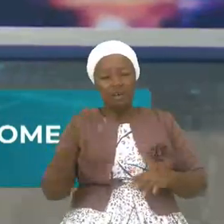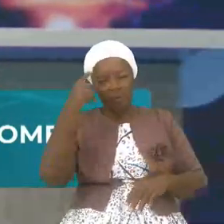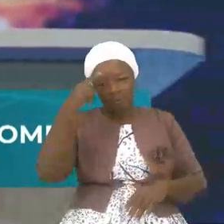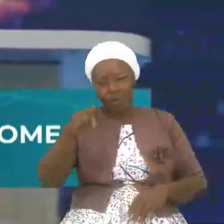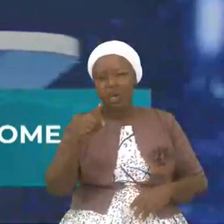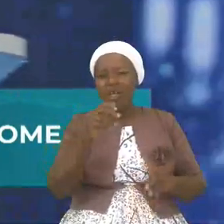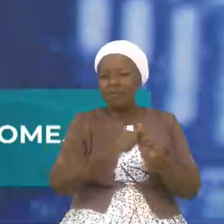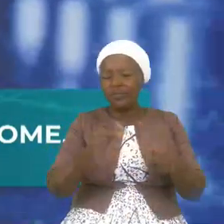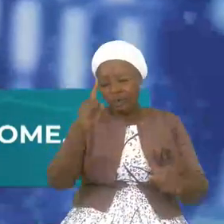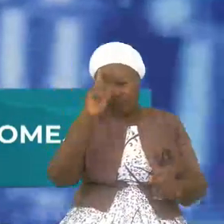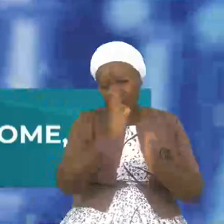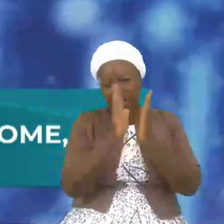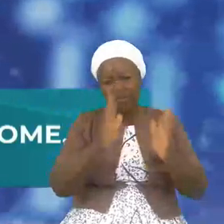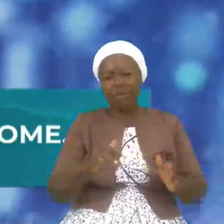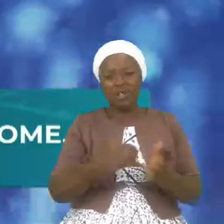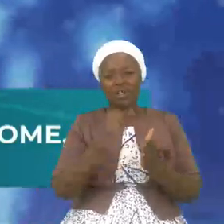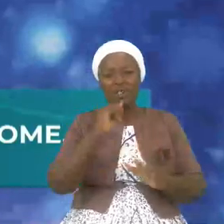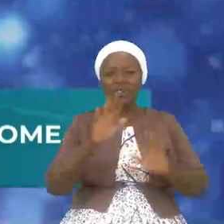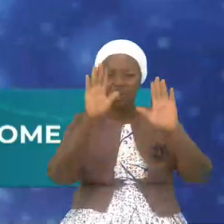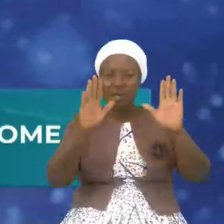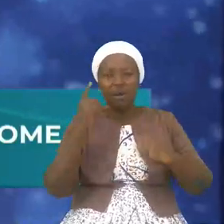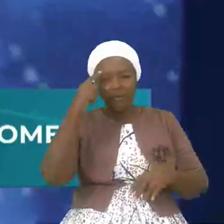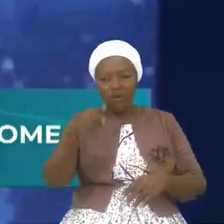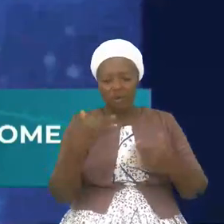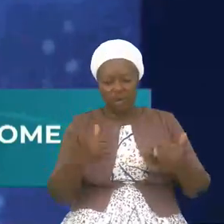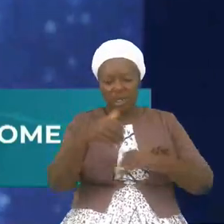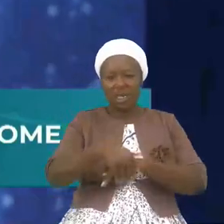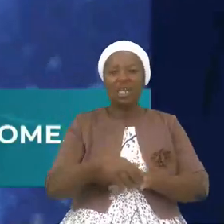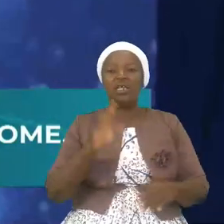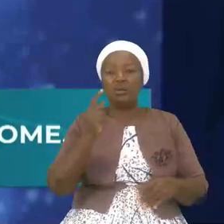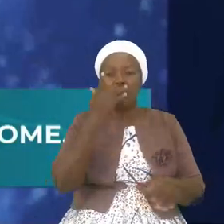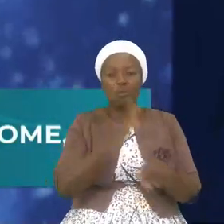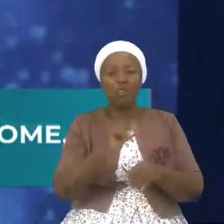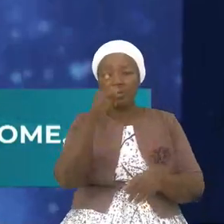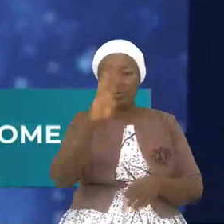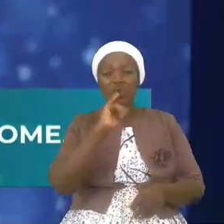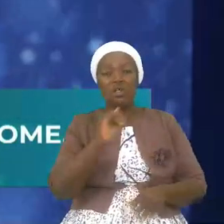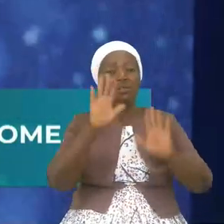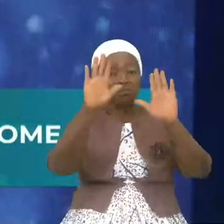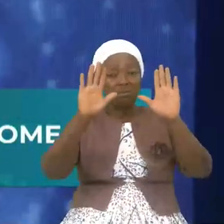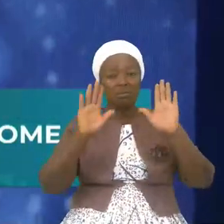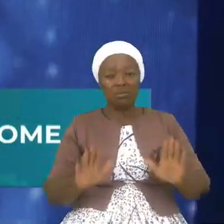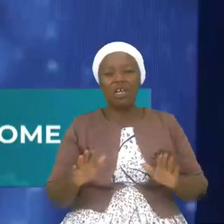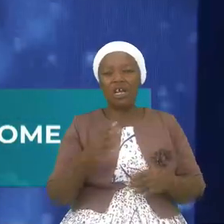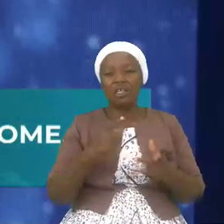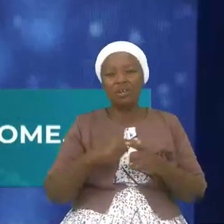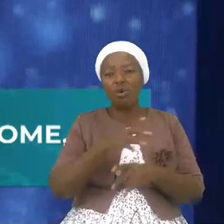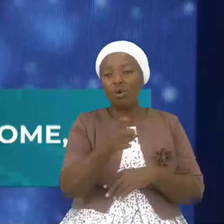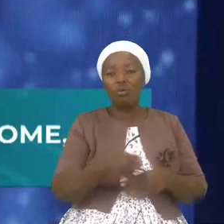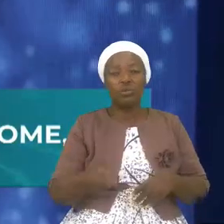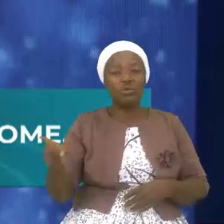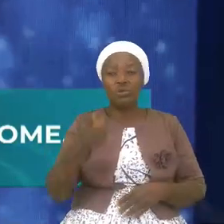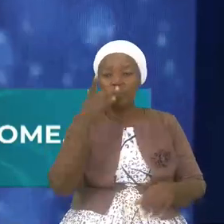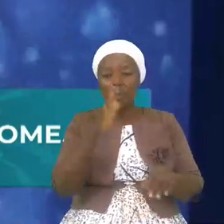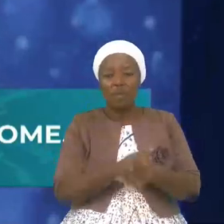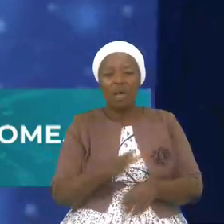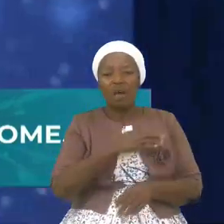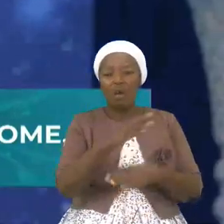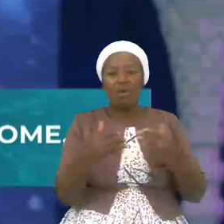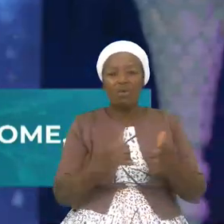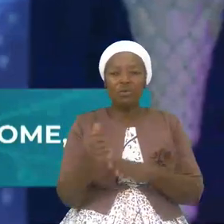de Dieu, les promesses de Dieu sont impressionnantes. Et ces prophéties, et ces promesses,